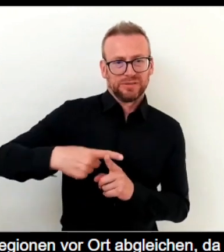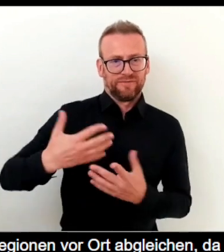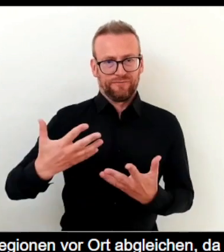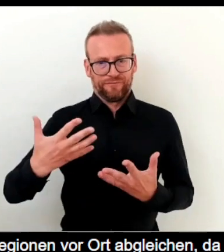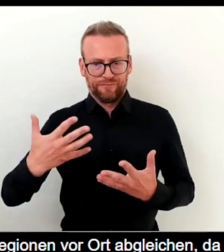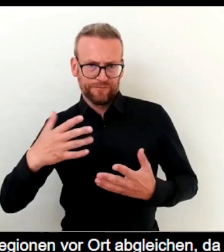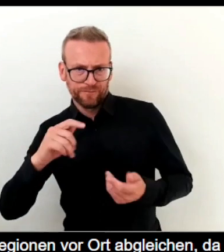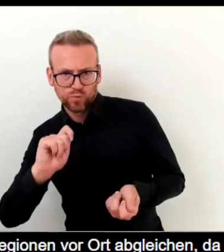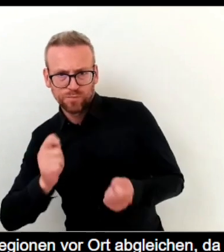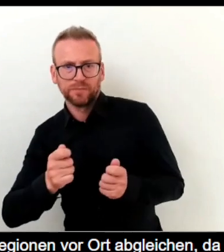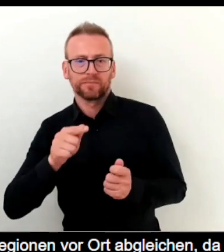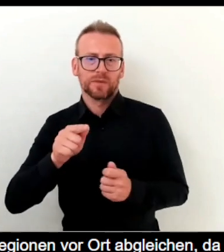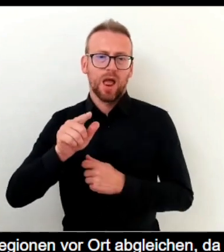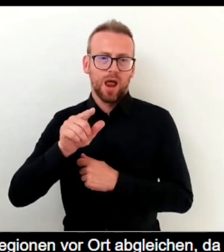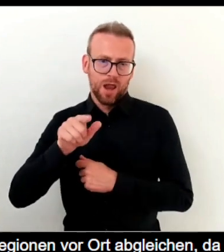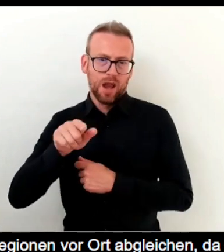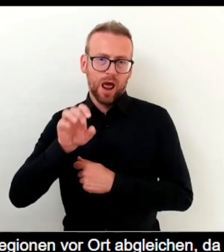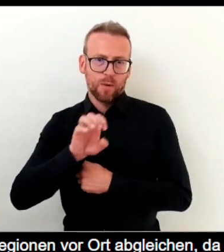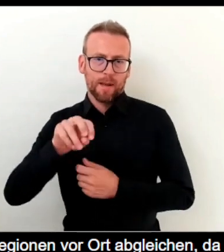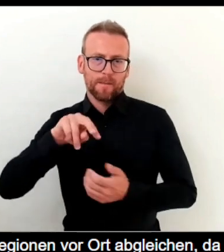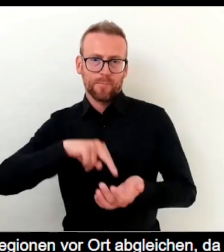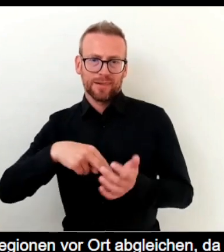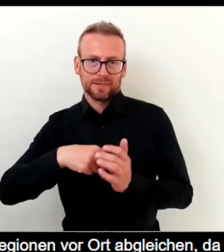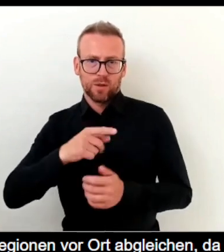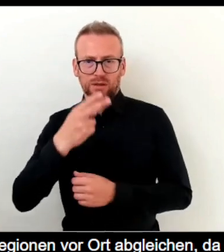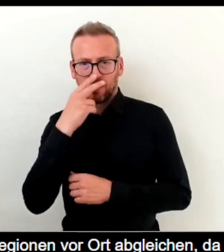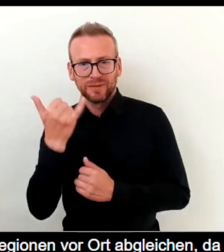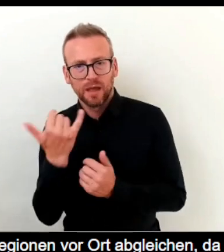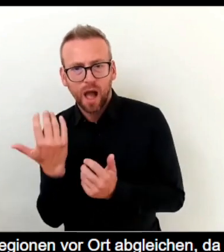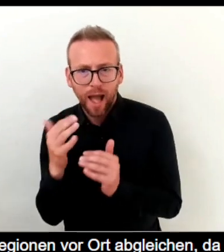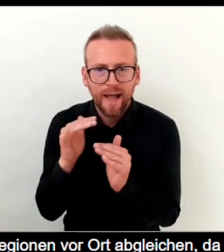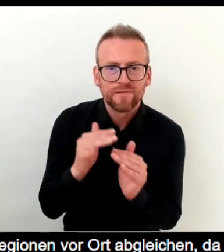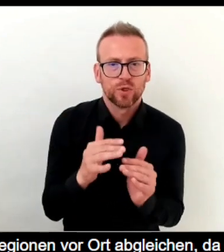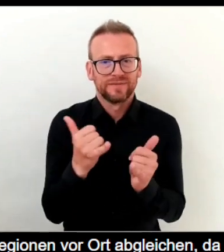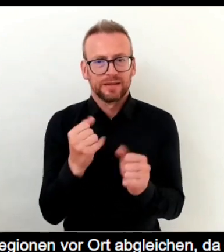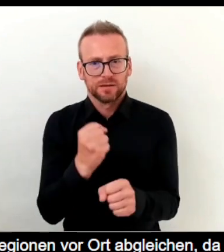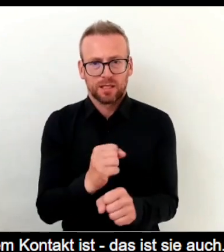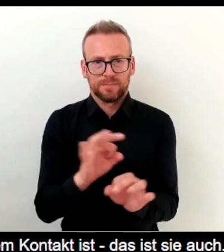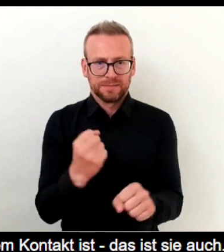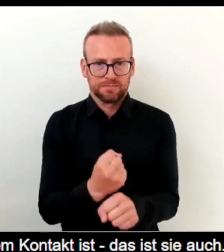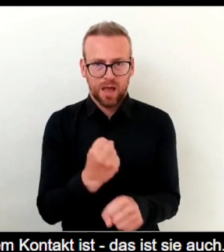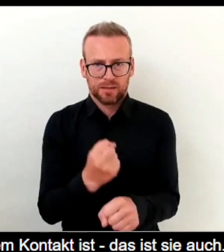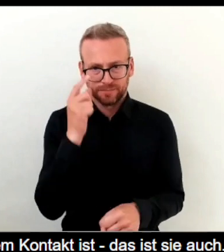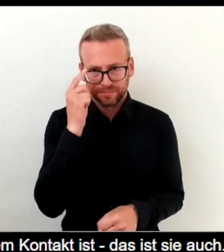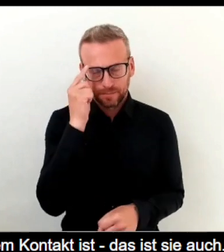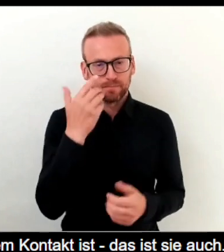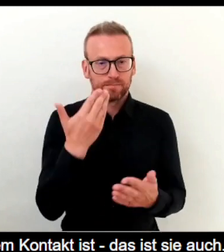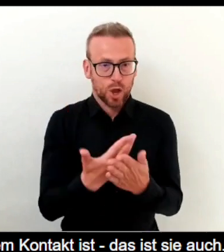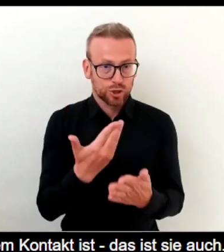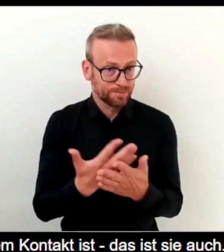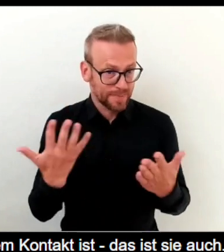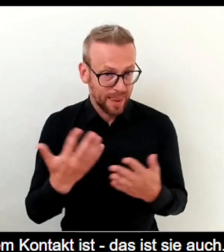sozusagen die Grundlage. Nichtsdestotrotz, die Lebenswirklichkeit erfahren die Menschen hier vor Ort